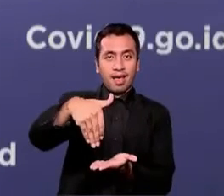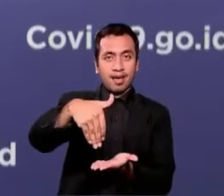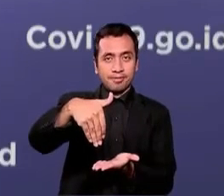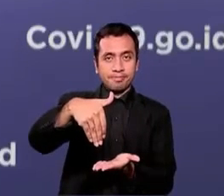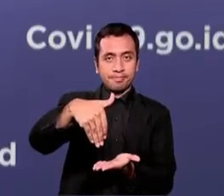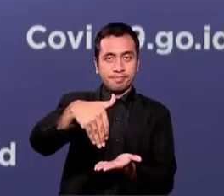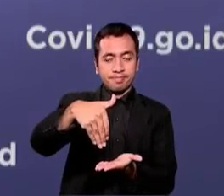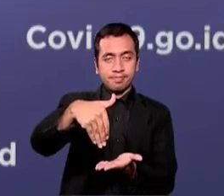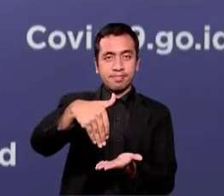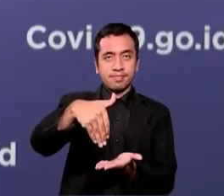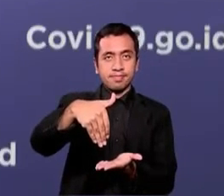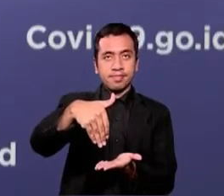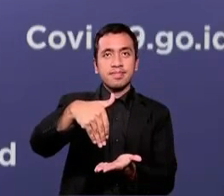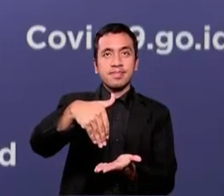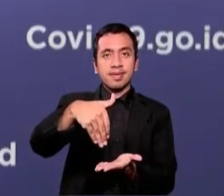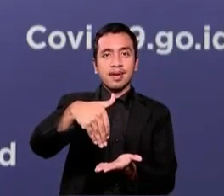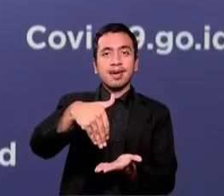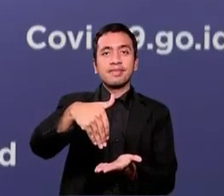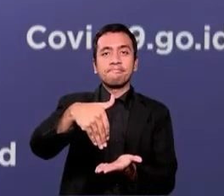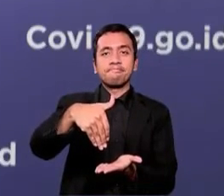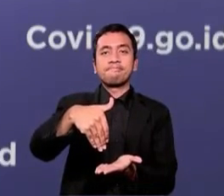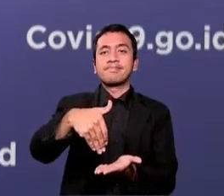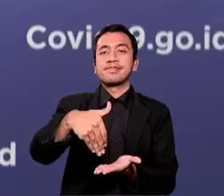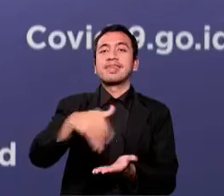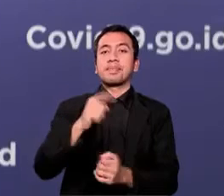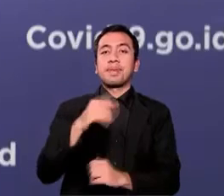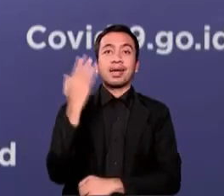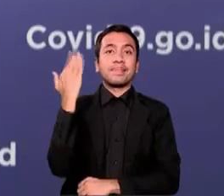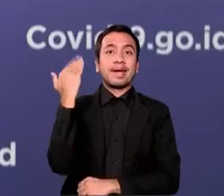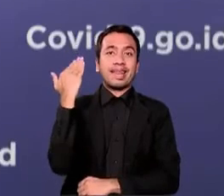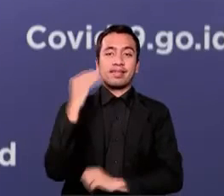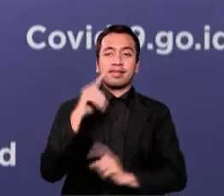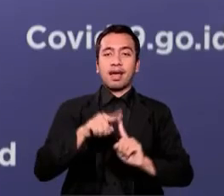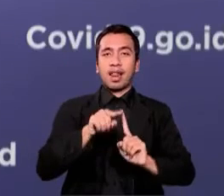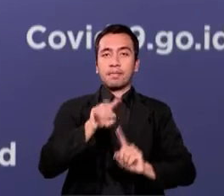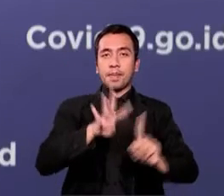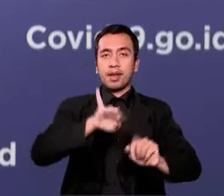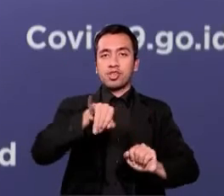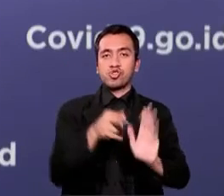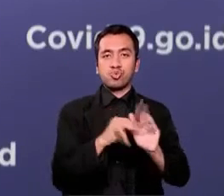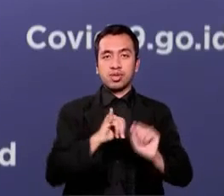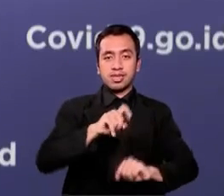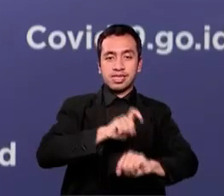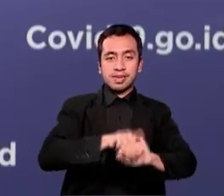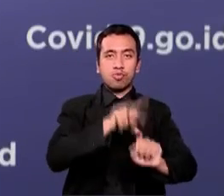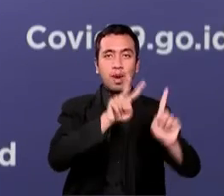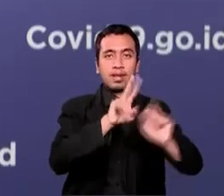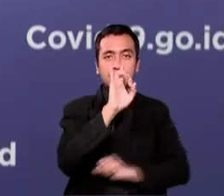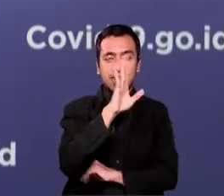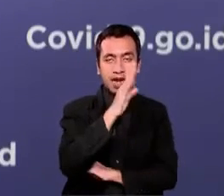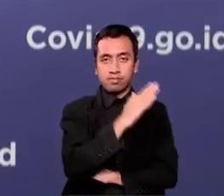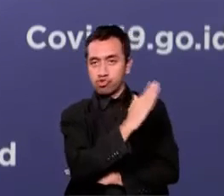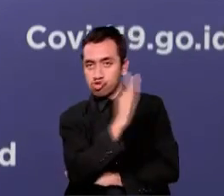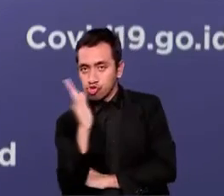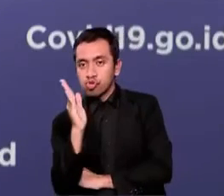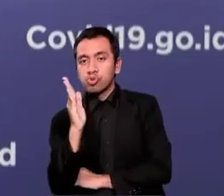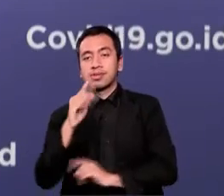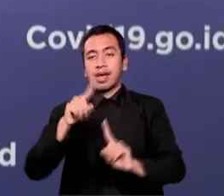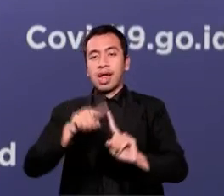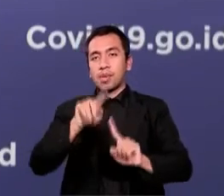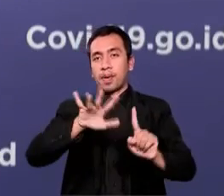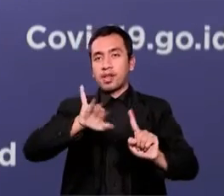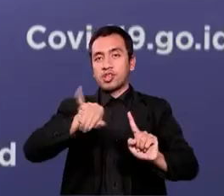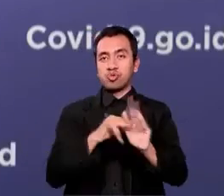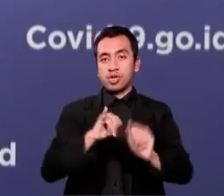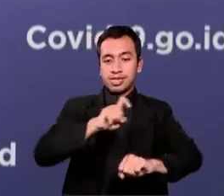tentunya dari kegiatan yang dilaksanakan sejak kemarin tanggal 14juni 02.00 sampai dengan hari ini tanggal